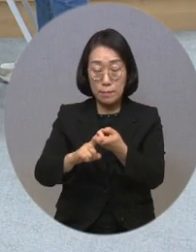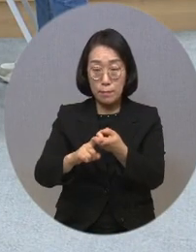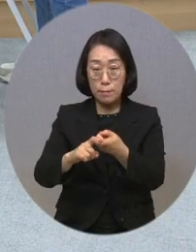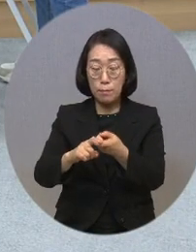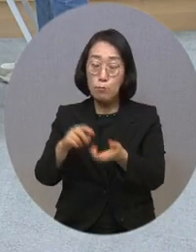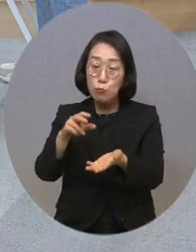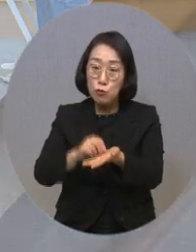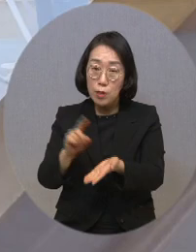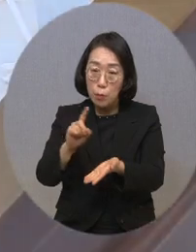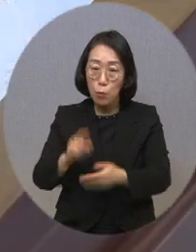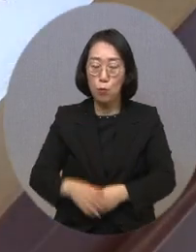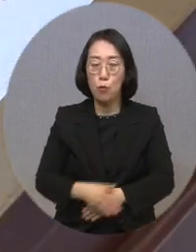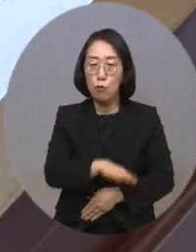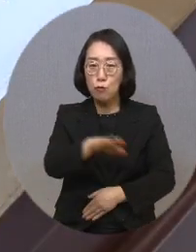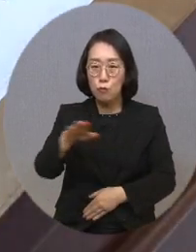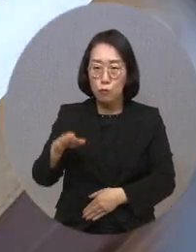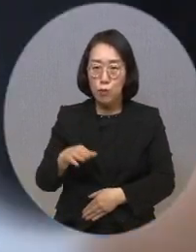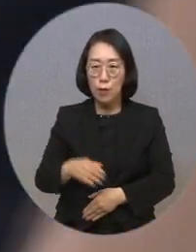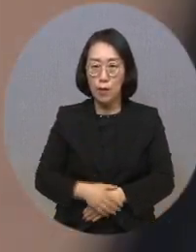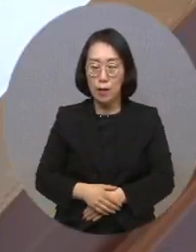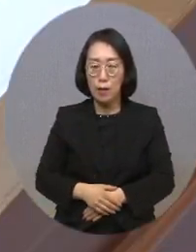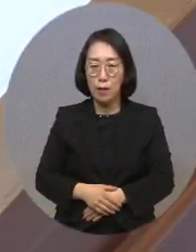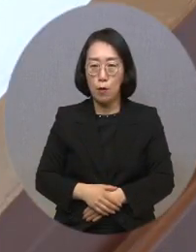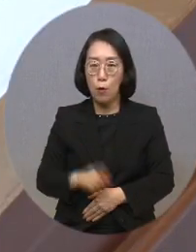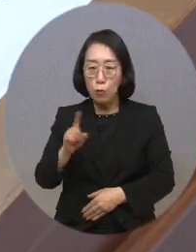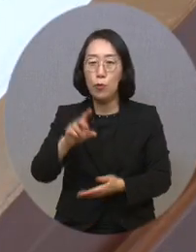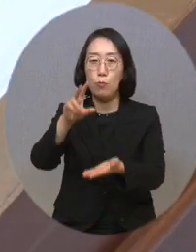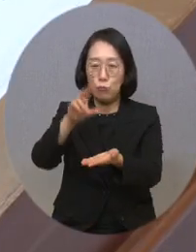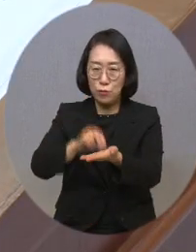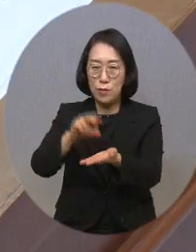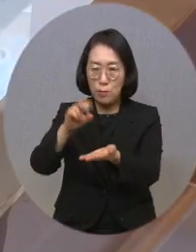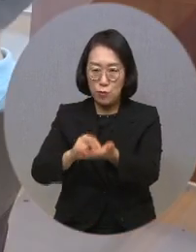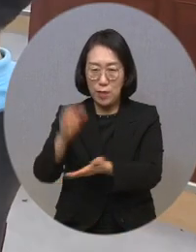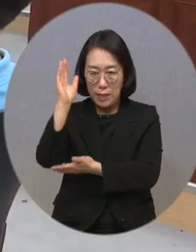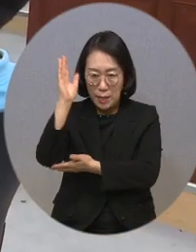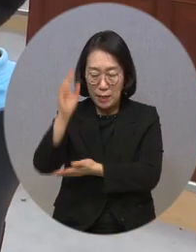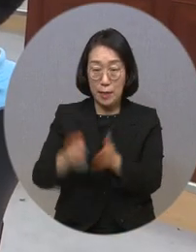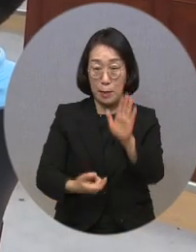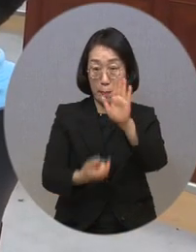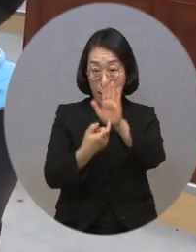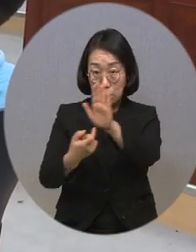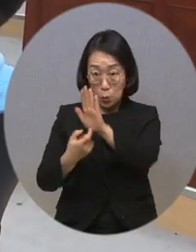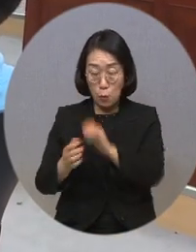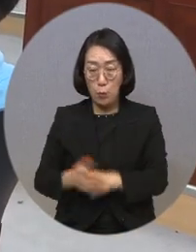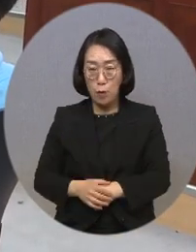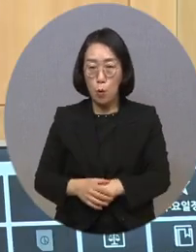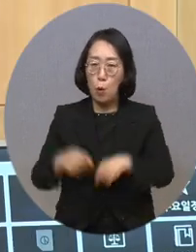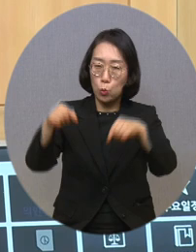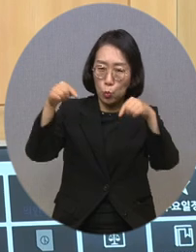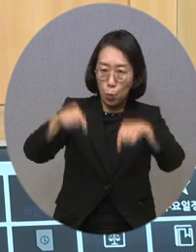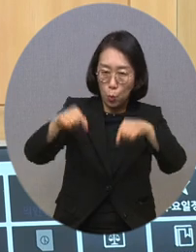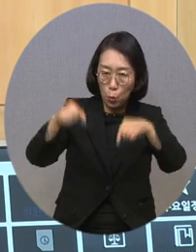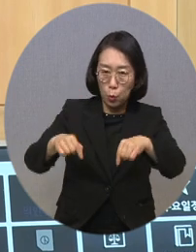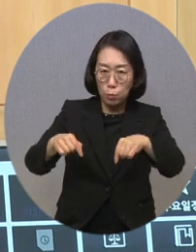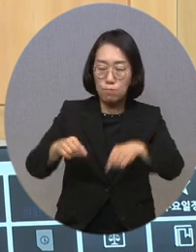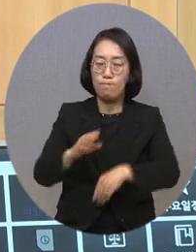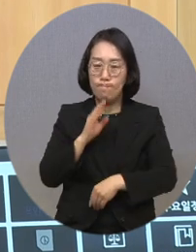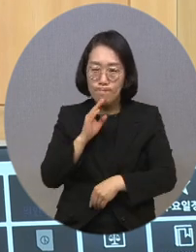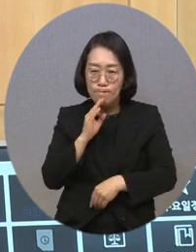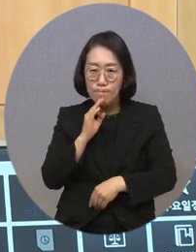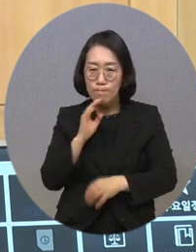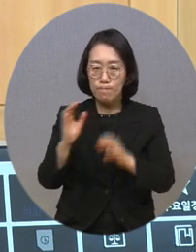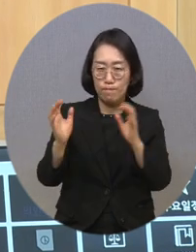것들 자기네들이 스스로 의제를 발굴하고 네. 열심히 토론과 수기를 통해서 예.